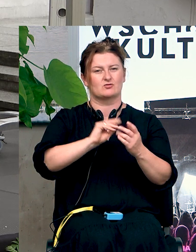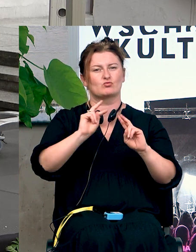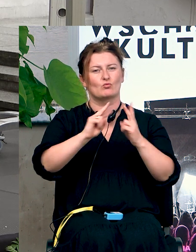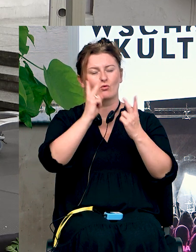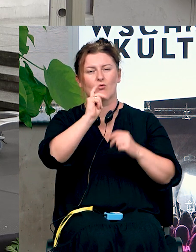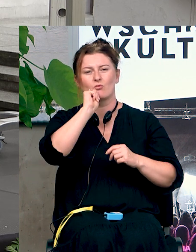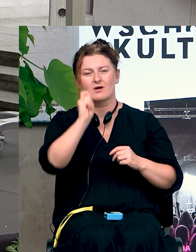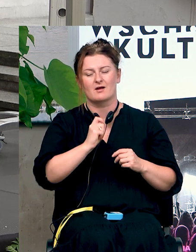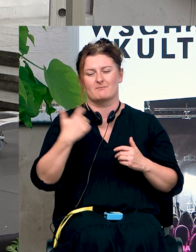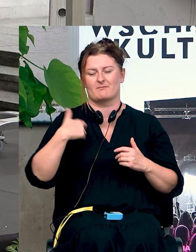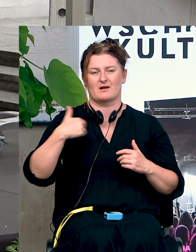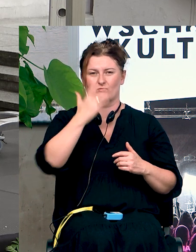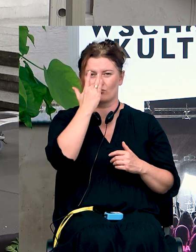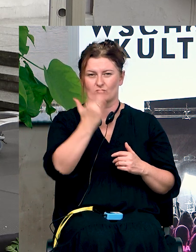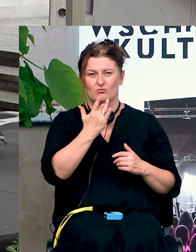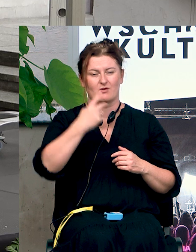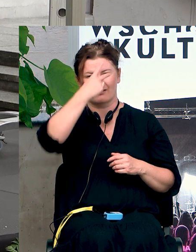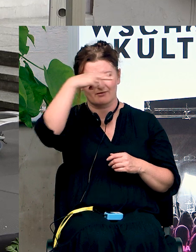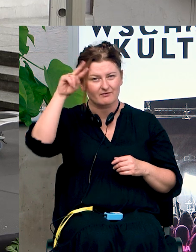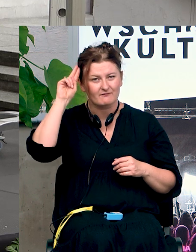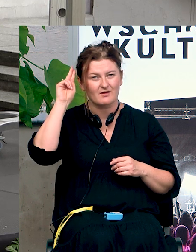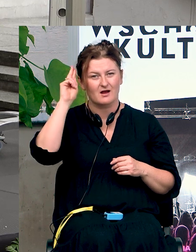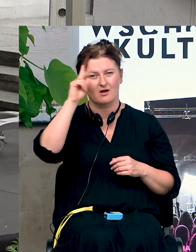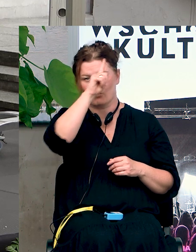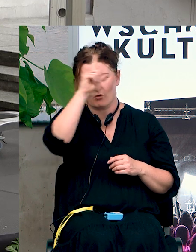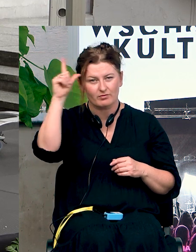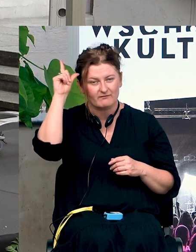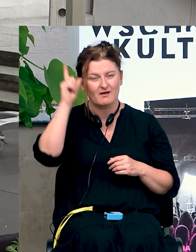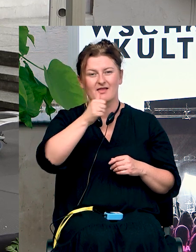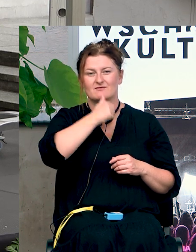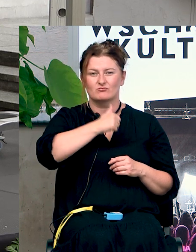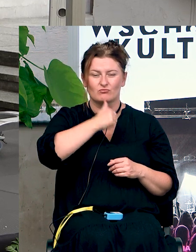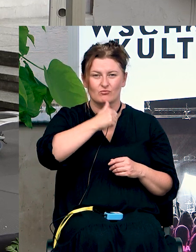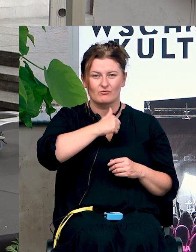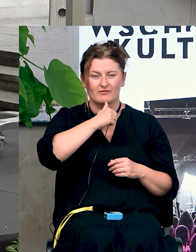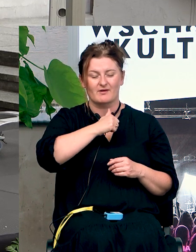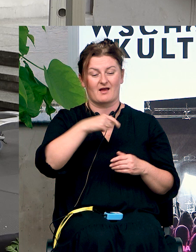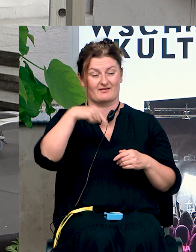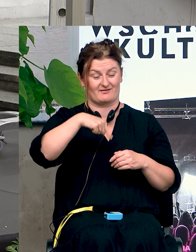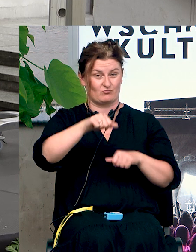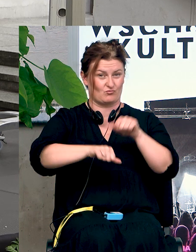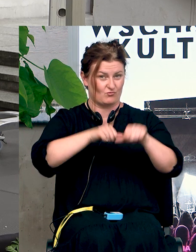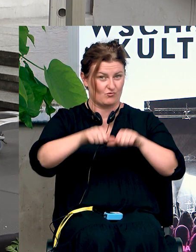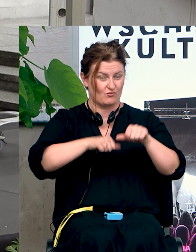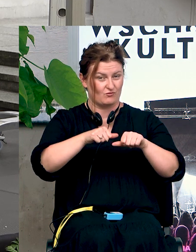Ukrainy, Białorusi, Litwy, Łotwy, Estonii, a w tym roku